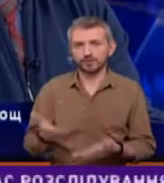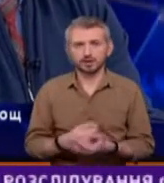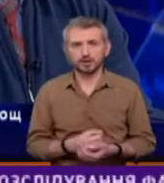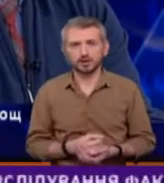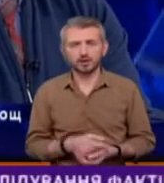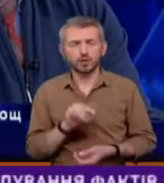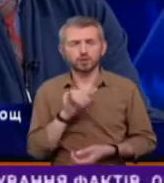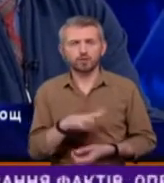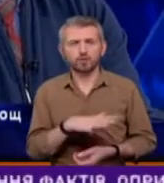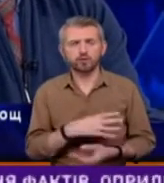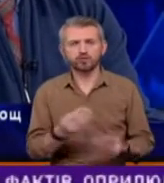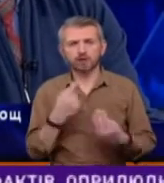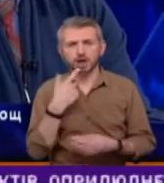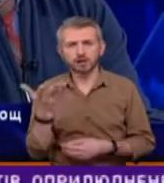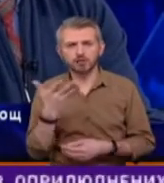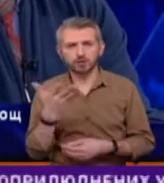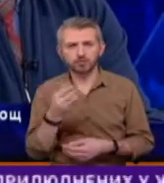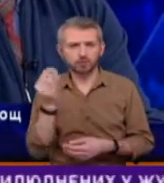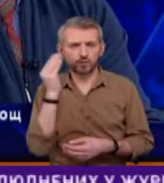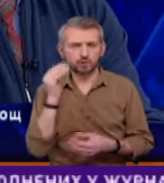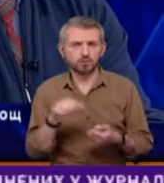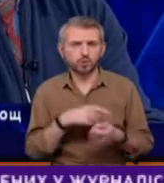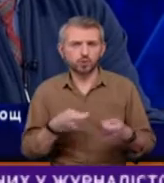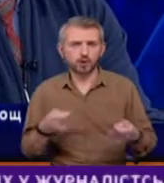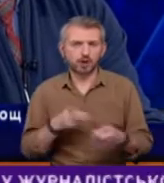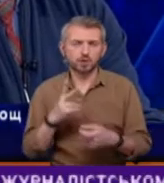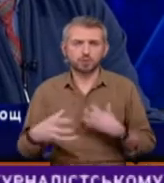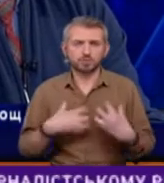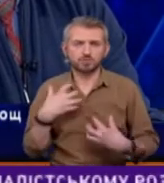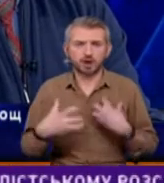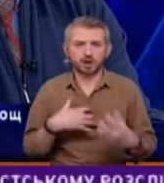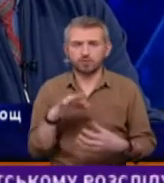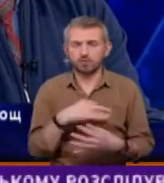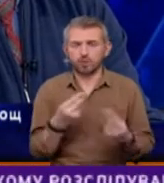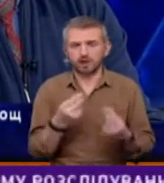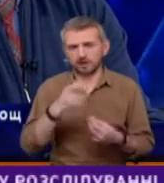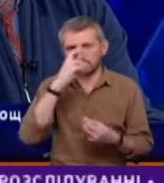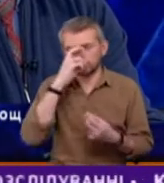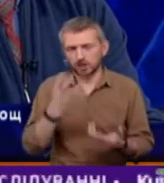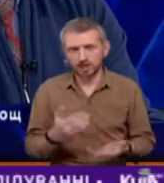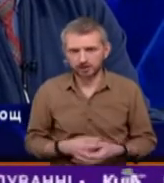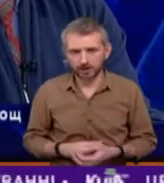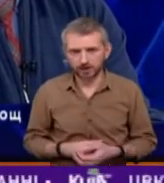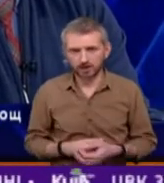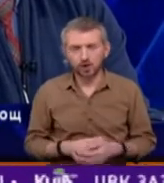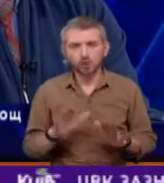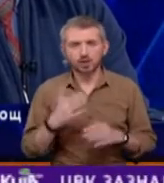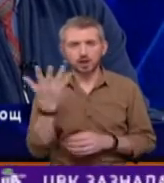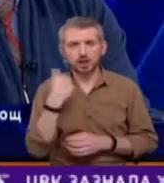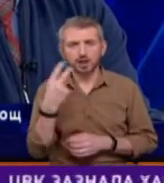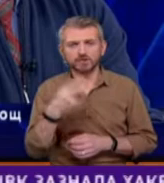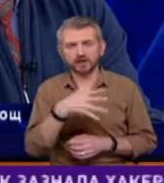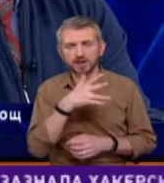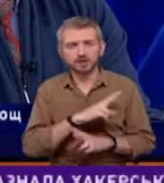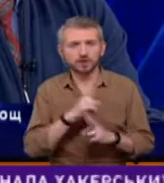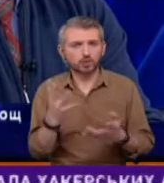був шикарний спіч з позиції бюрократа, который беспокоится про деньги государства. Так. Только когда 20 лет